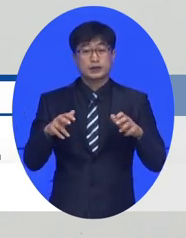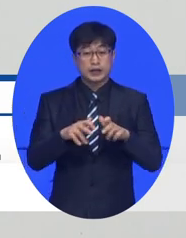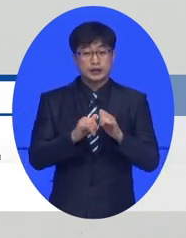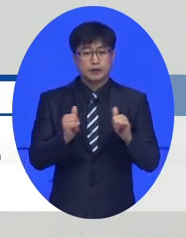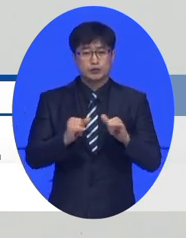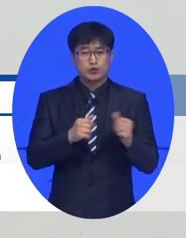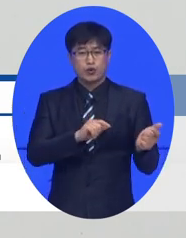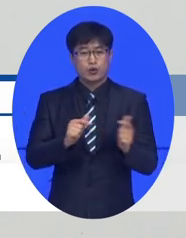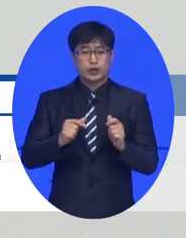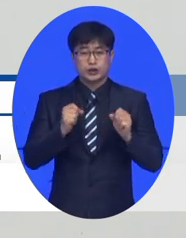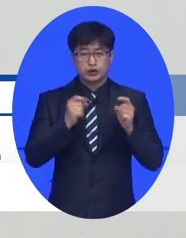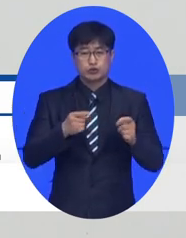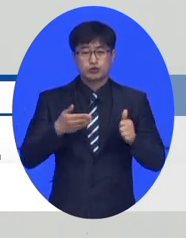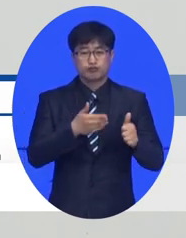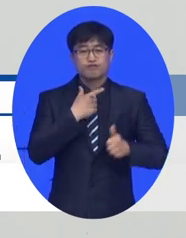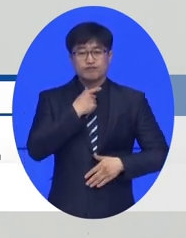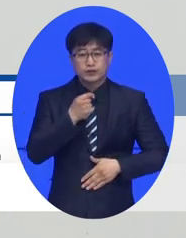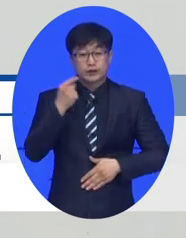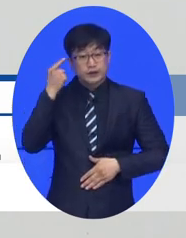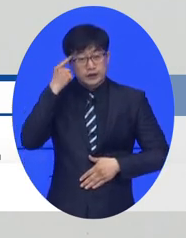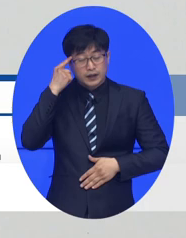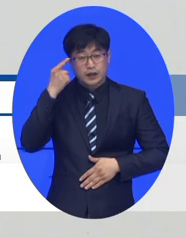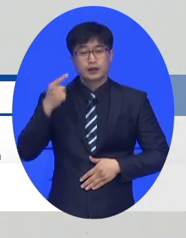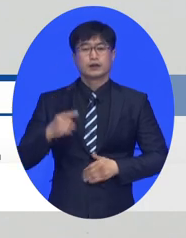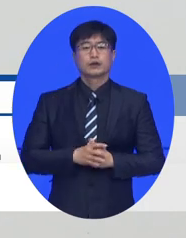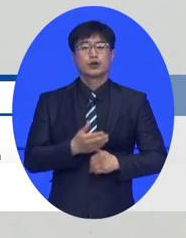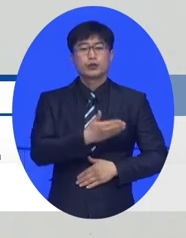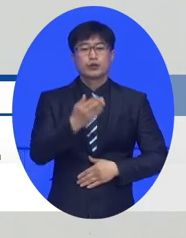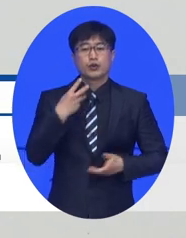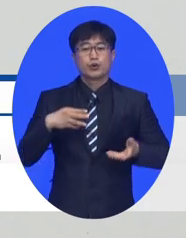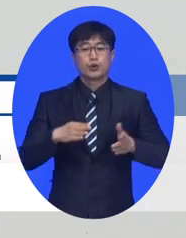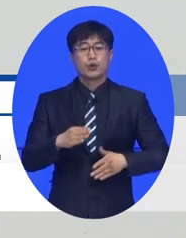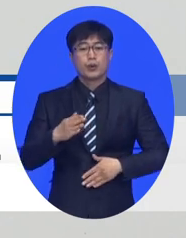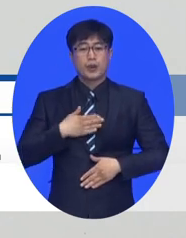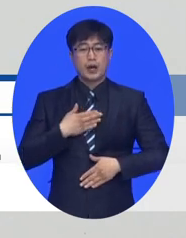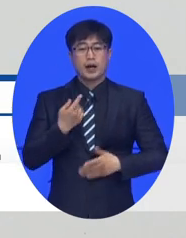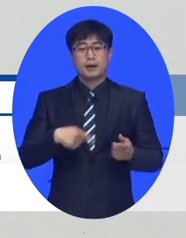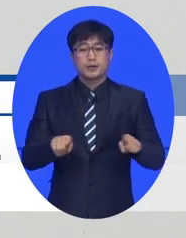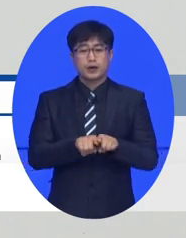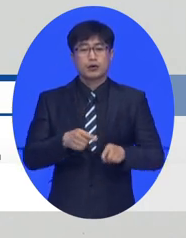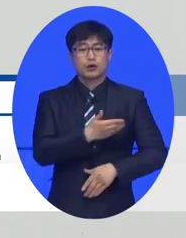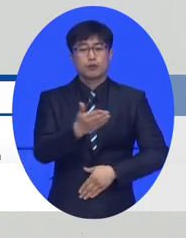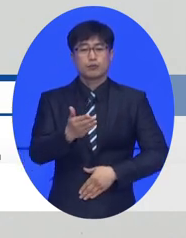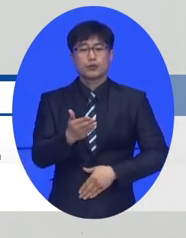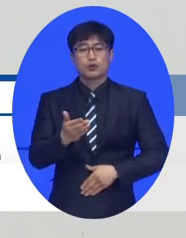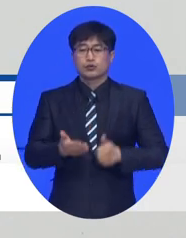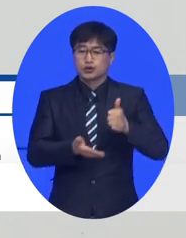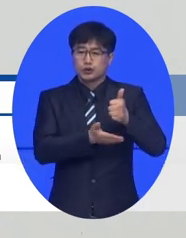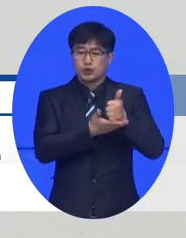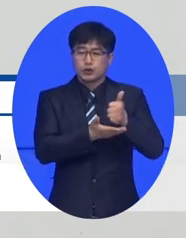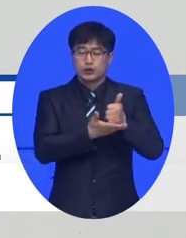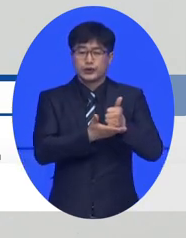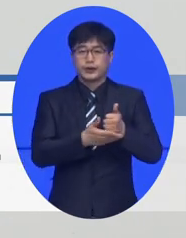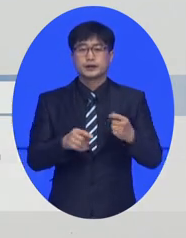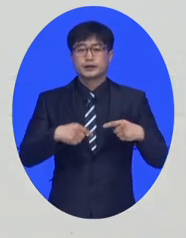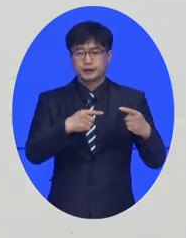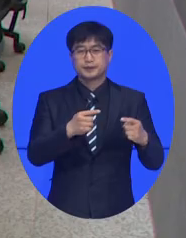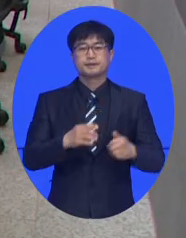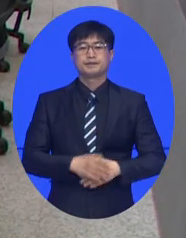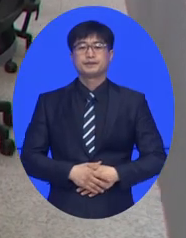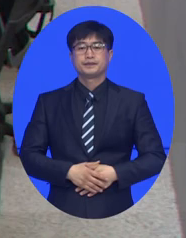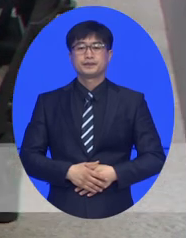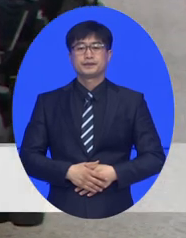좀 줬으면 하는 생각을 하고 있는데 여러분 경기도가 또 저와 함께 여러분들 열심히 성원하고 함께